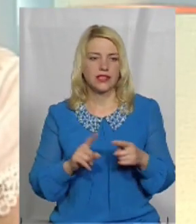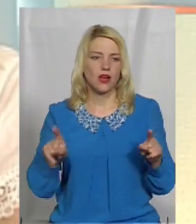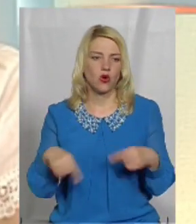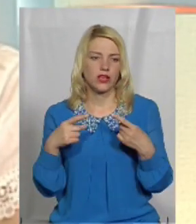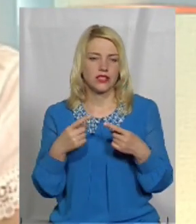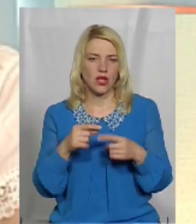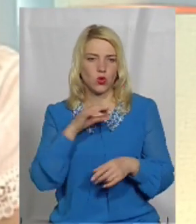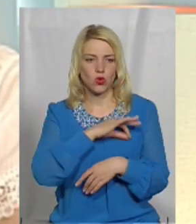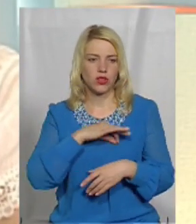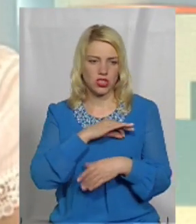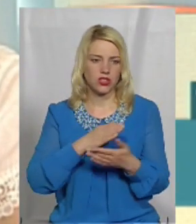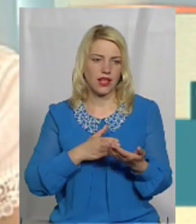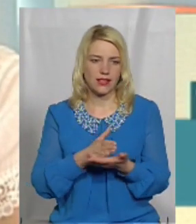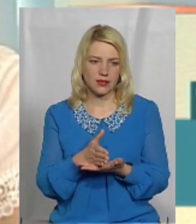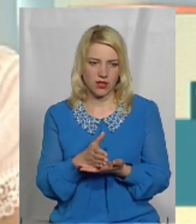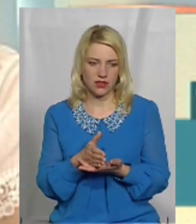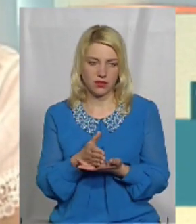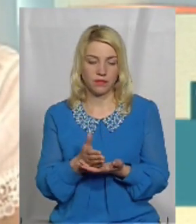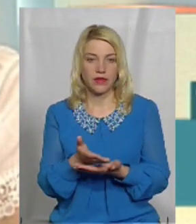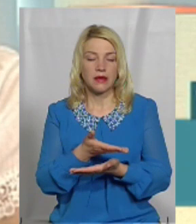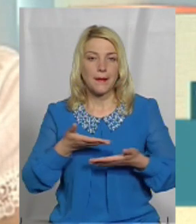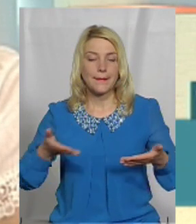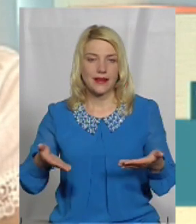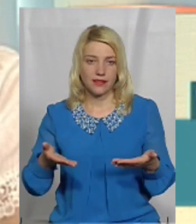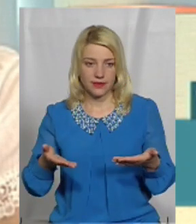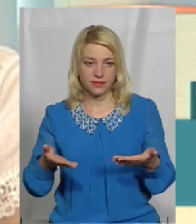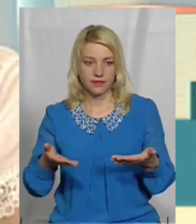організаційно такий юридичний аспект. Ми